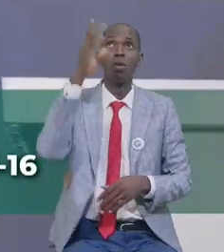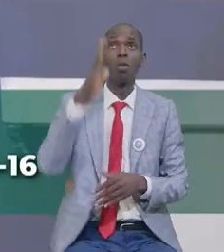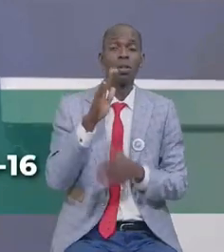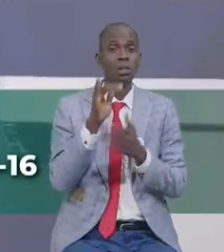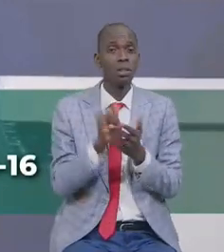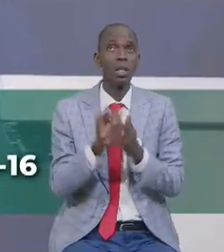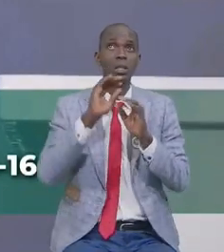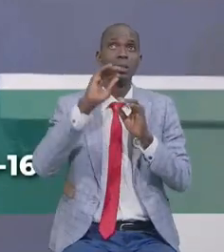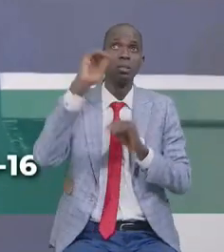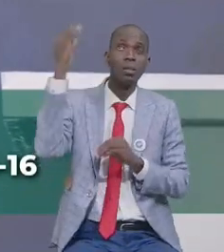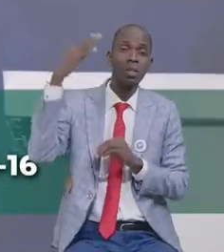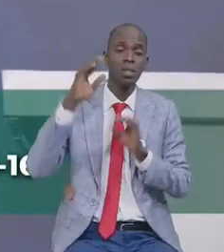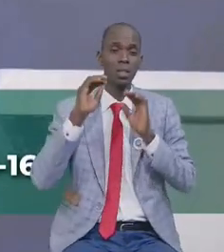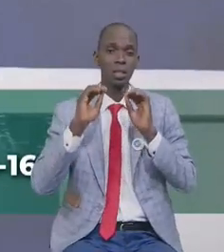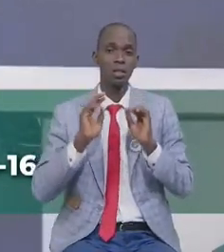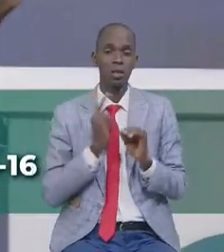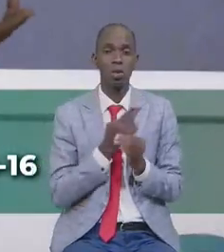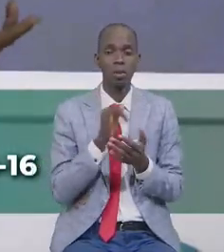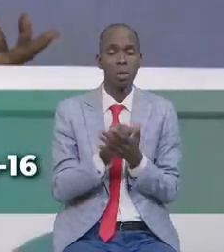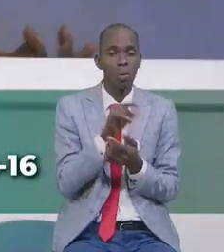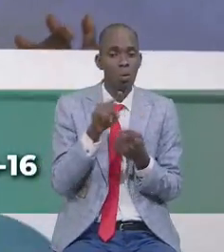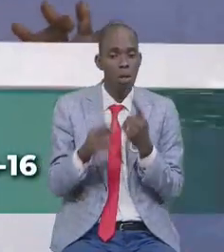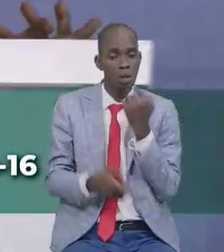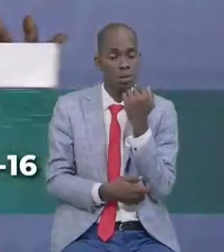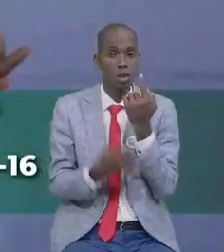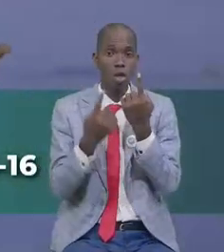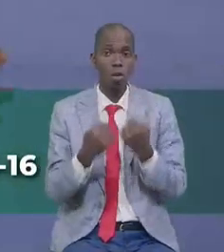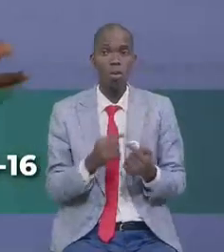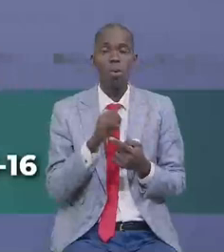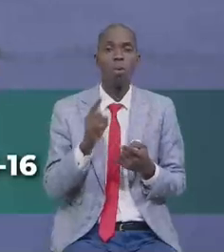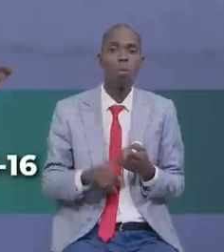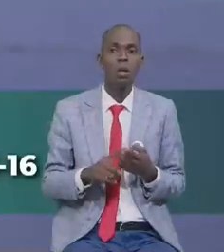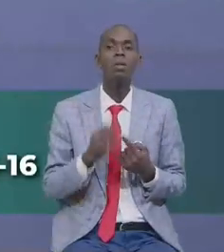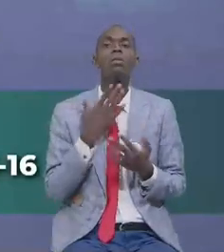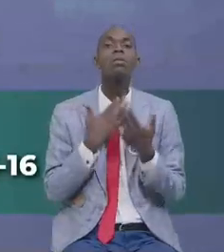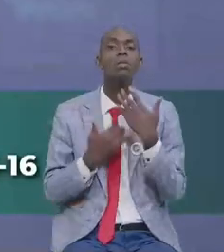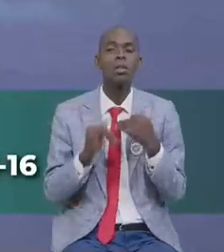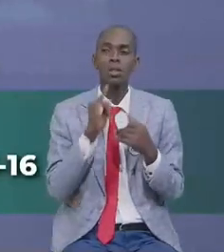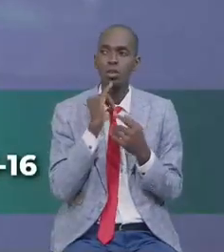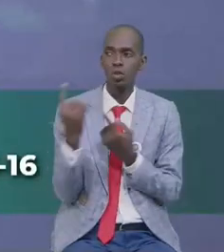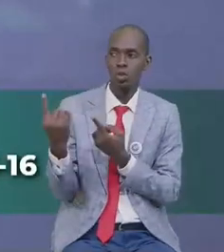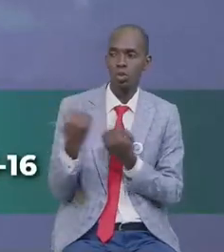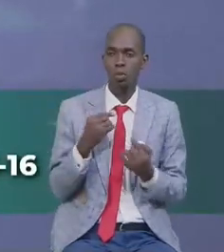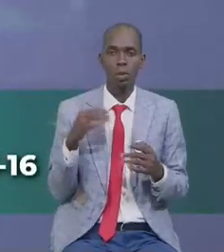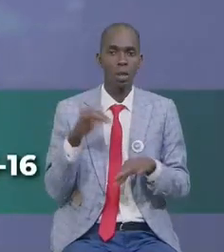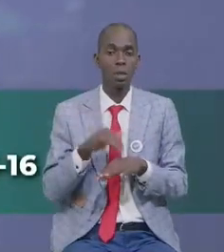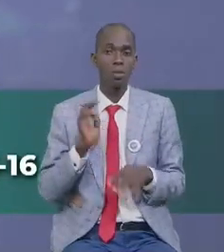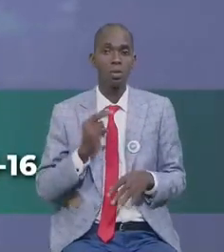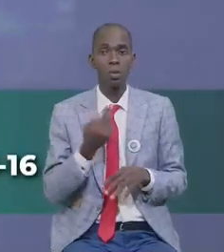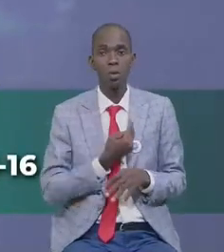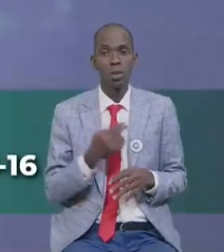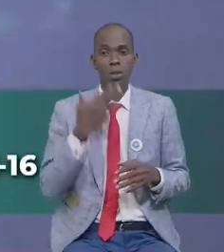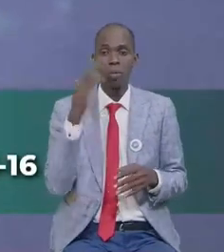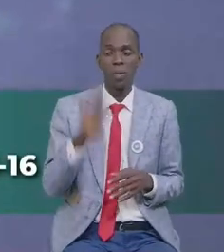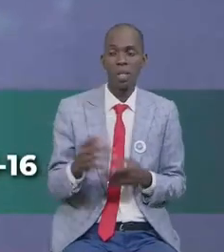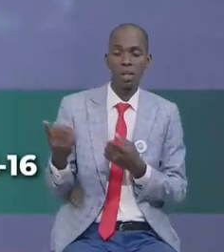enseigne. Lorsque les tentations viennent maintenant, lorsque la convoitise frappe à la porte, lorsque le mal frappe à la personne,